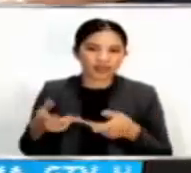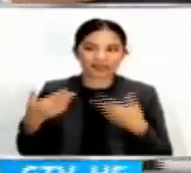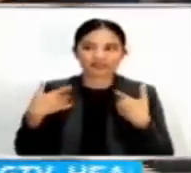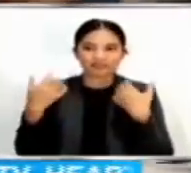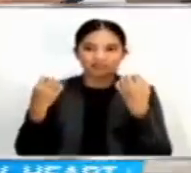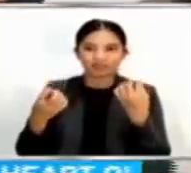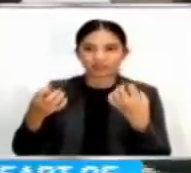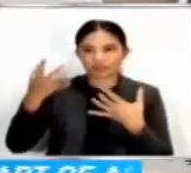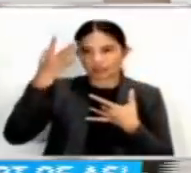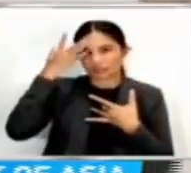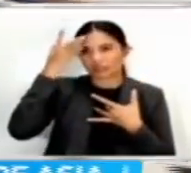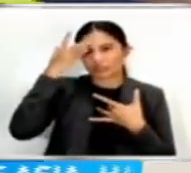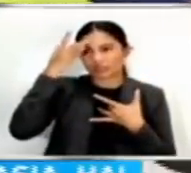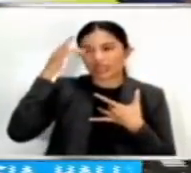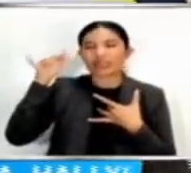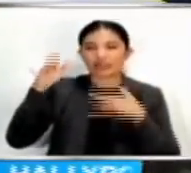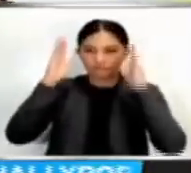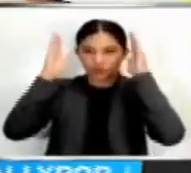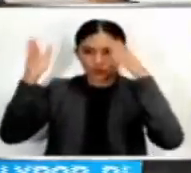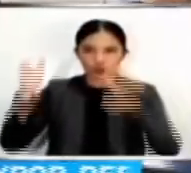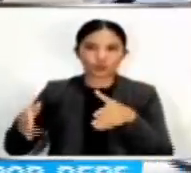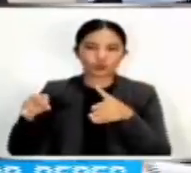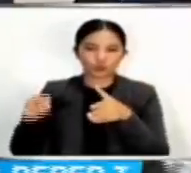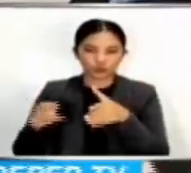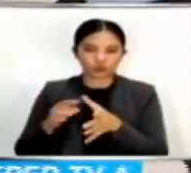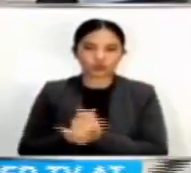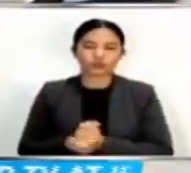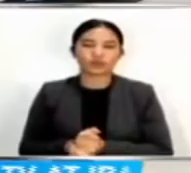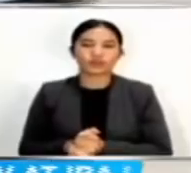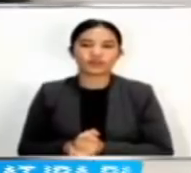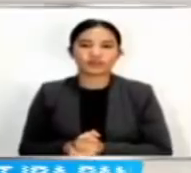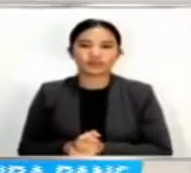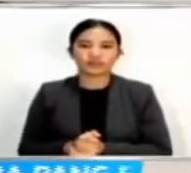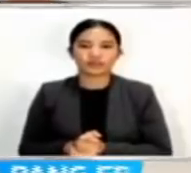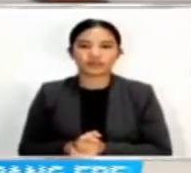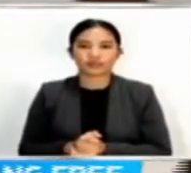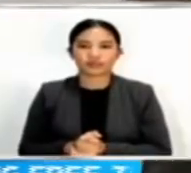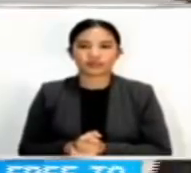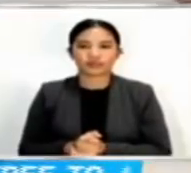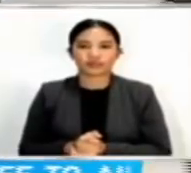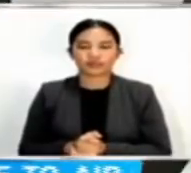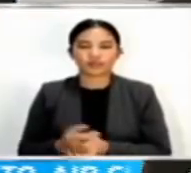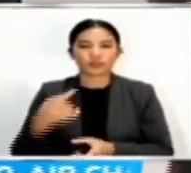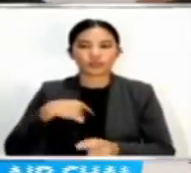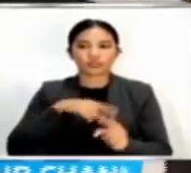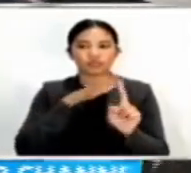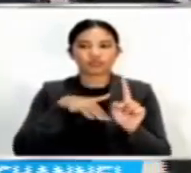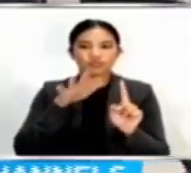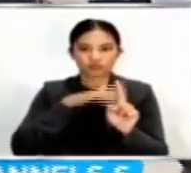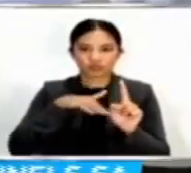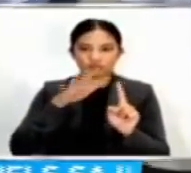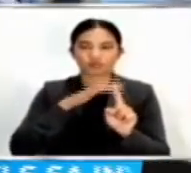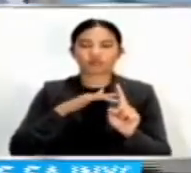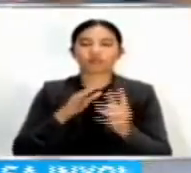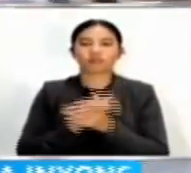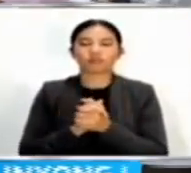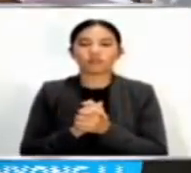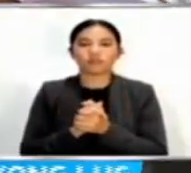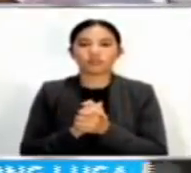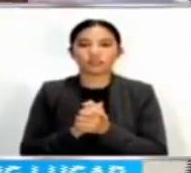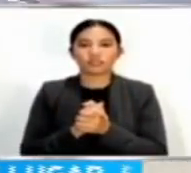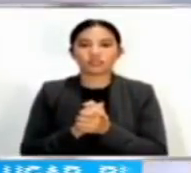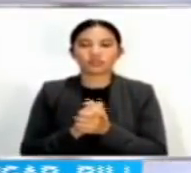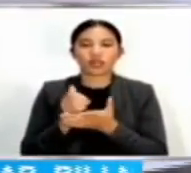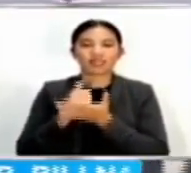po talaga ang strategy sa ating surveillance and epidemiology na pababain yung